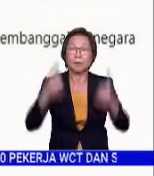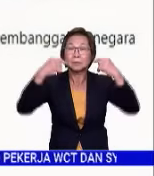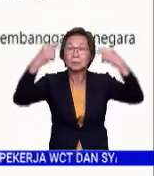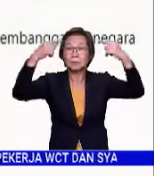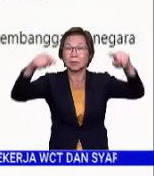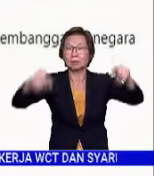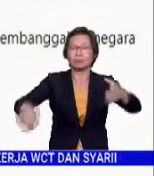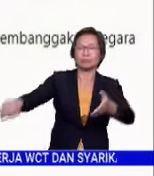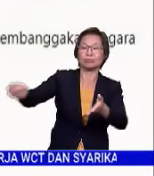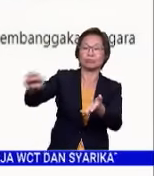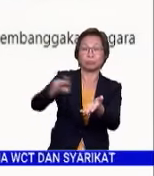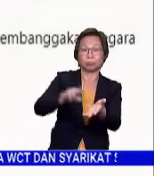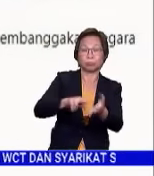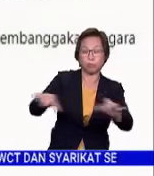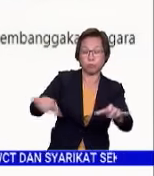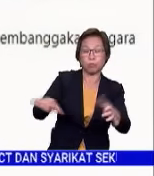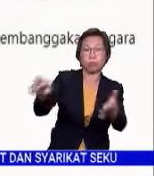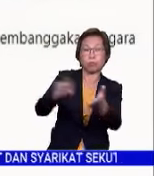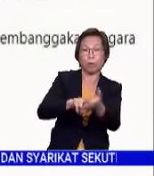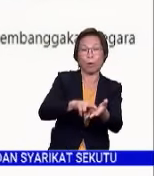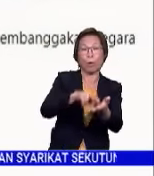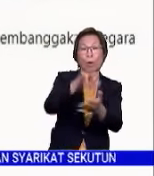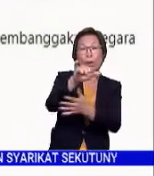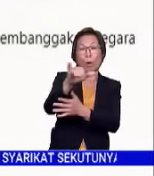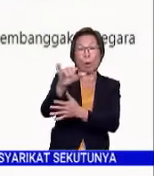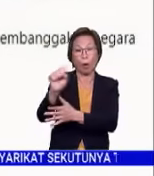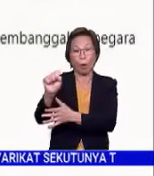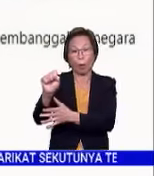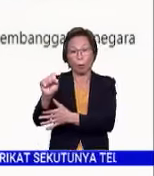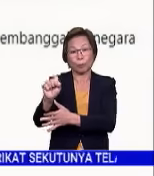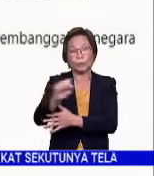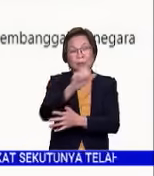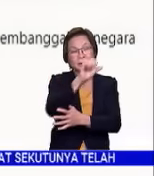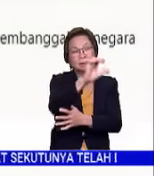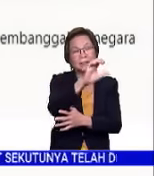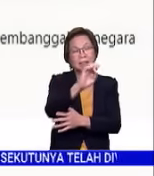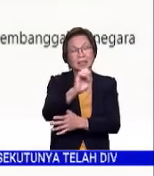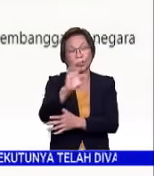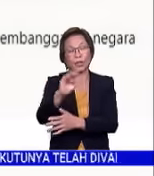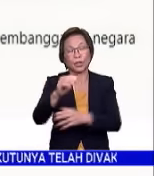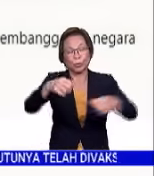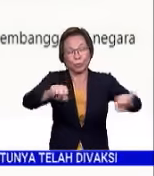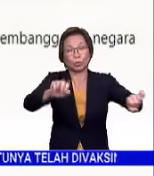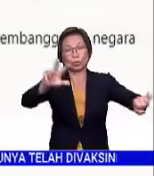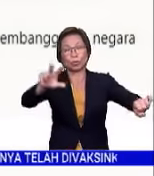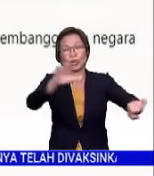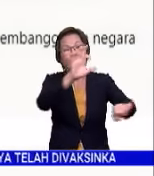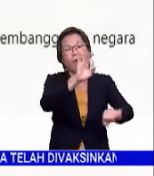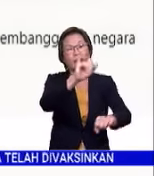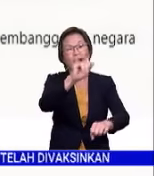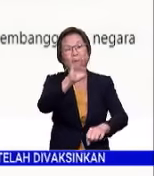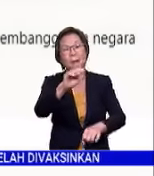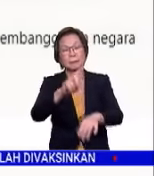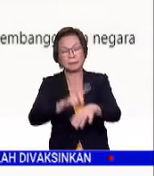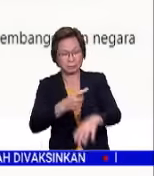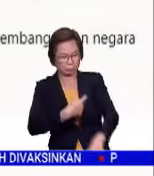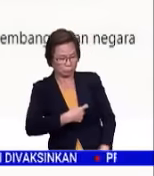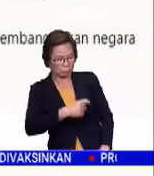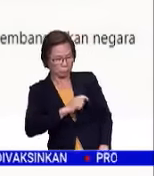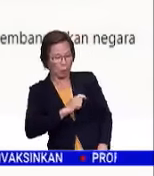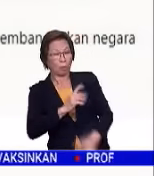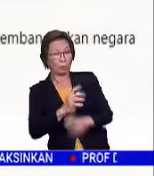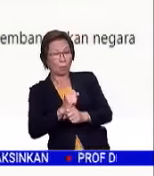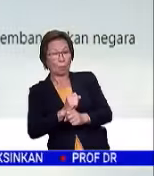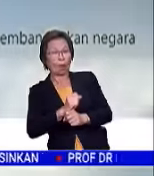Kecemerlangan dilakar Sharifuddin selaku pemenang perlembaan pertama CEV Moto3 Remaja Dunia FIM di Sepanyol turut